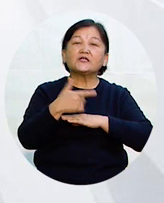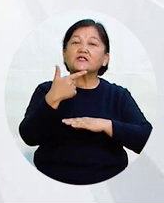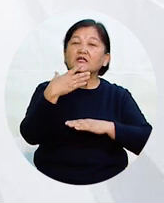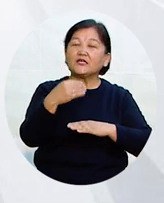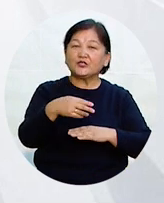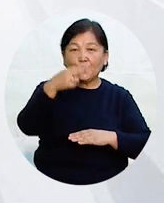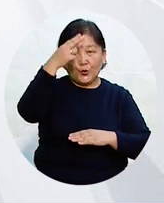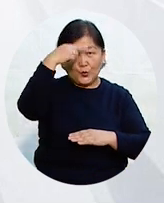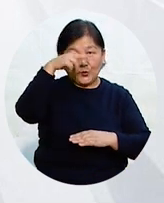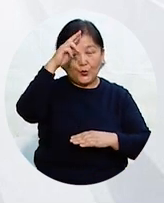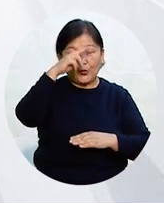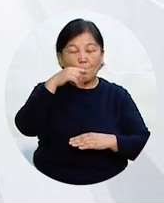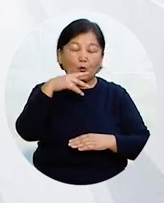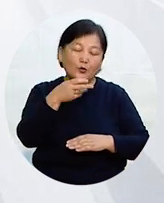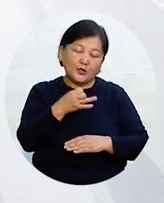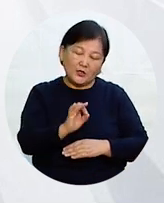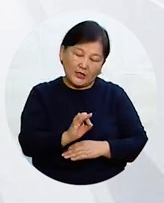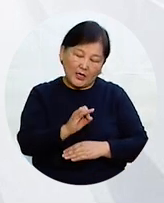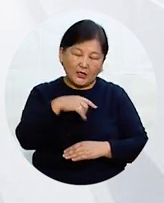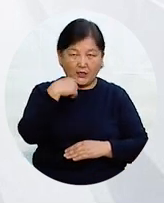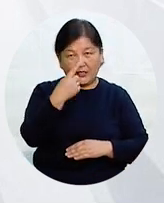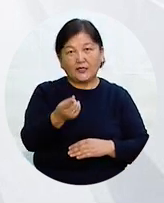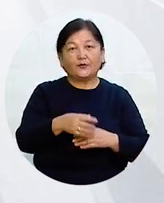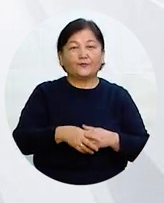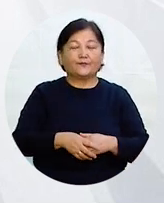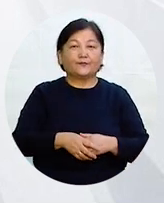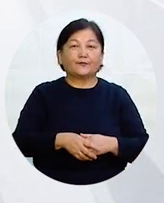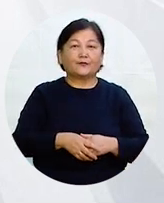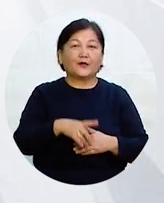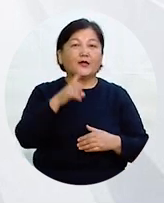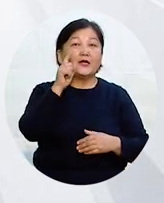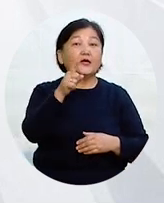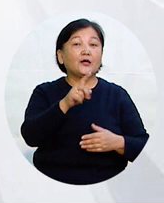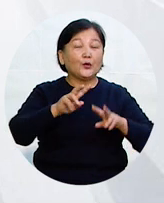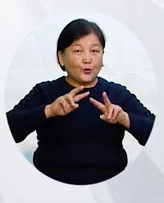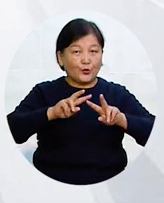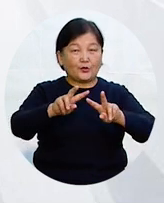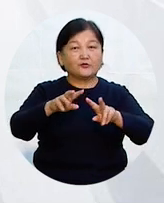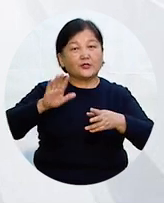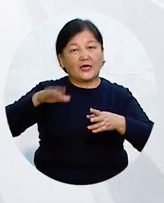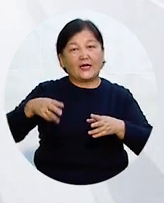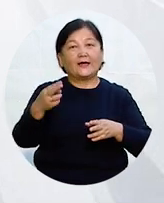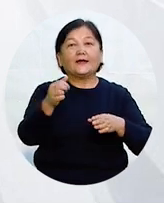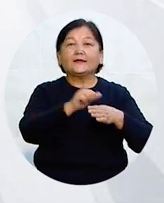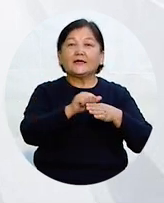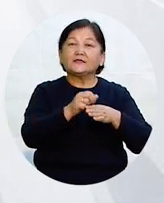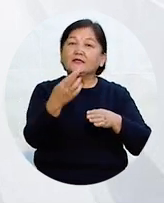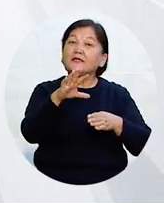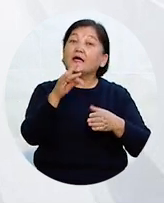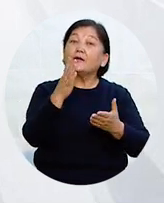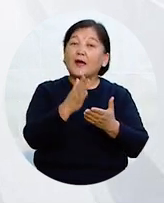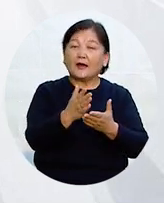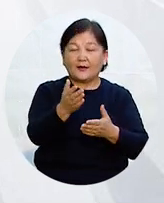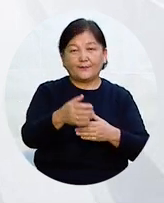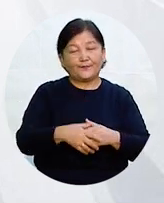хүү гонигтайгаар хэлв. За, энэ ихэнх үргэлжлэл бас дараагийн дасгал дээр байгаа. Хүүхдүүд та бүхэн бас сонирхон уншаарай.